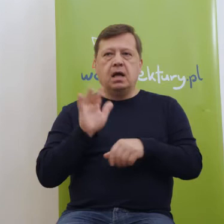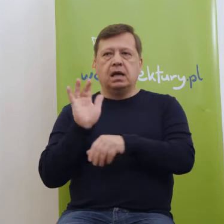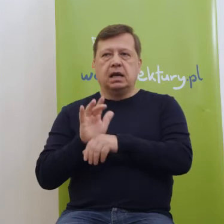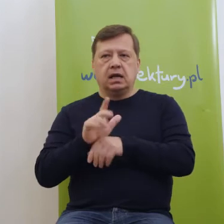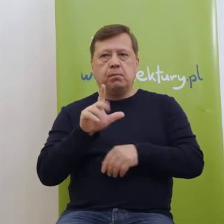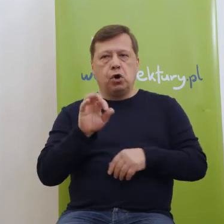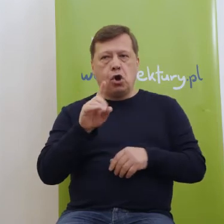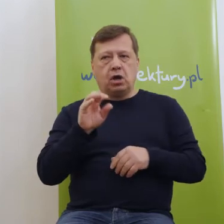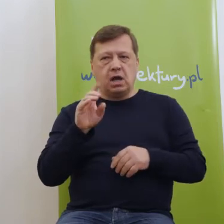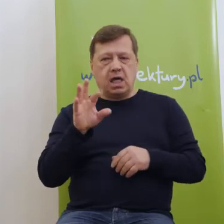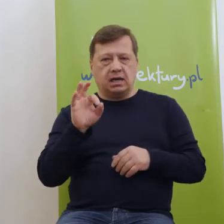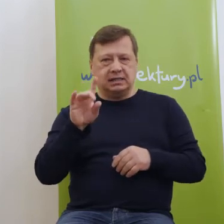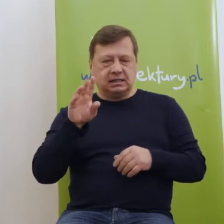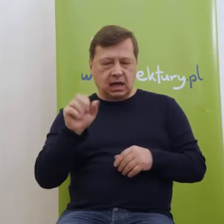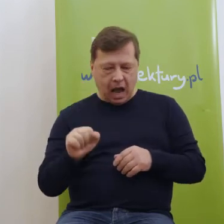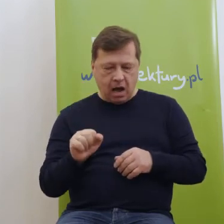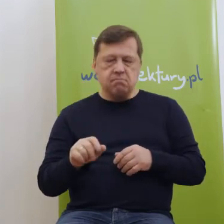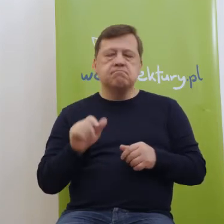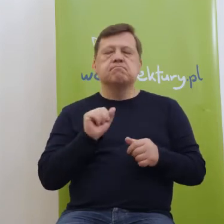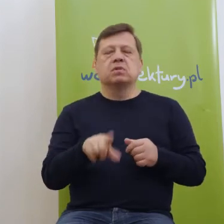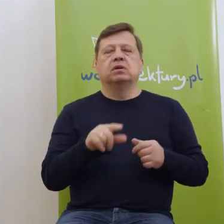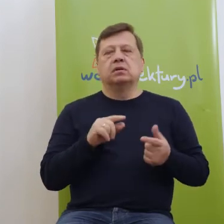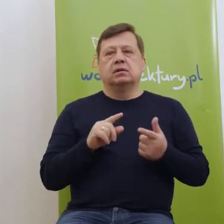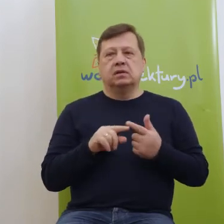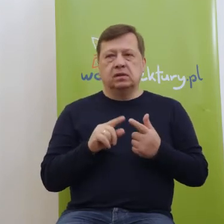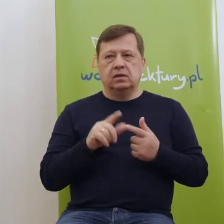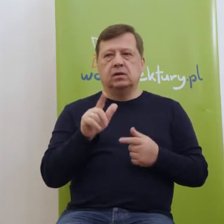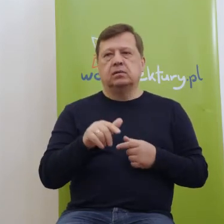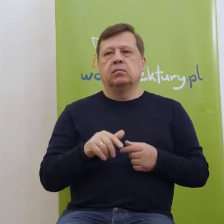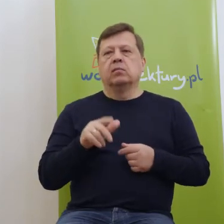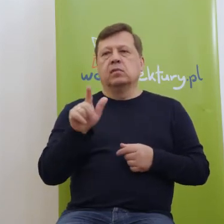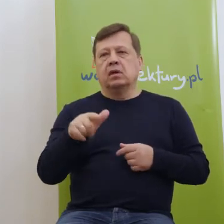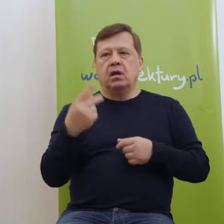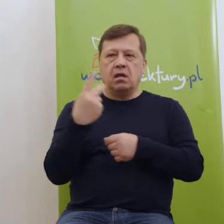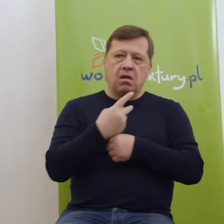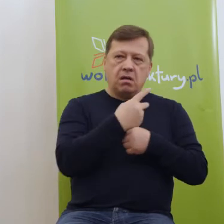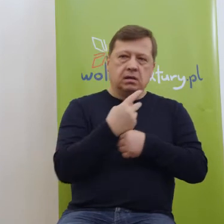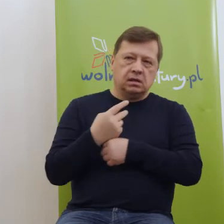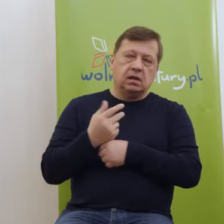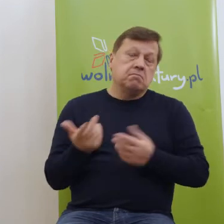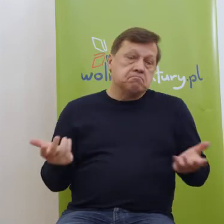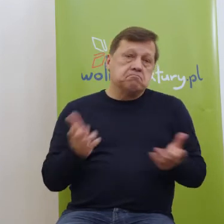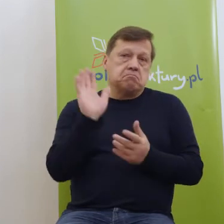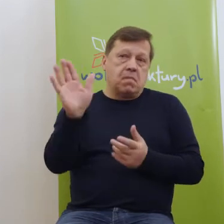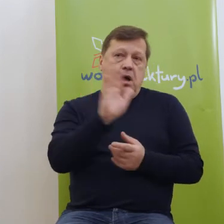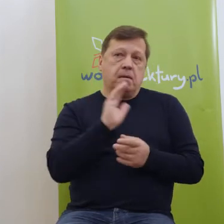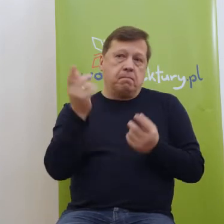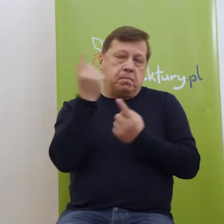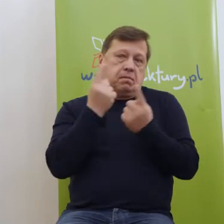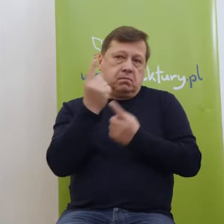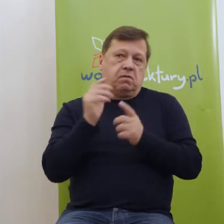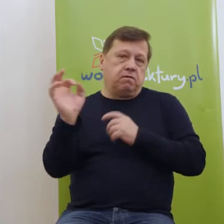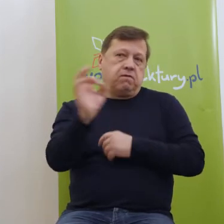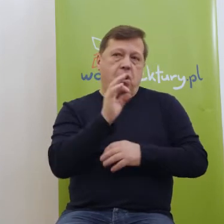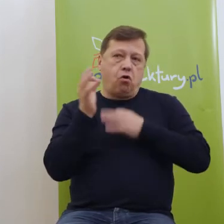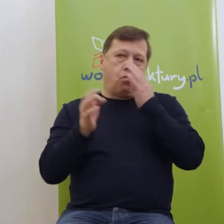i każdy już teraz ma bloga, nagrywa podcasty i uważa, że ma prawo się wypowiadać o literaturze. I nie ma w tym